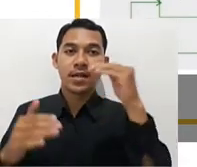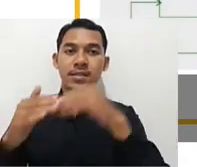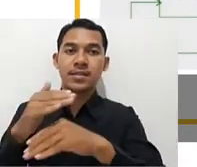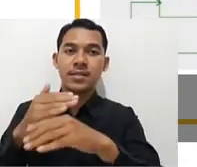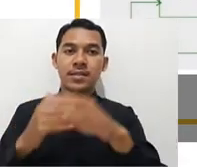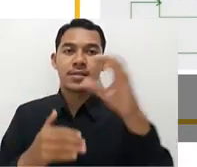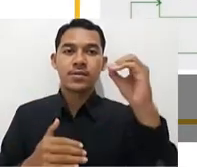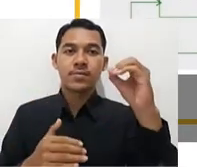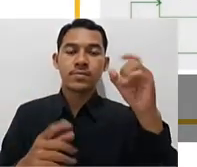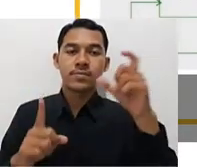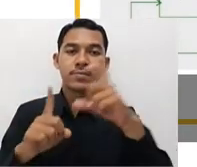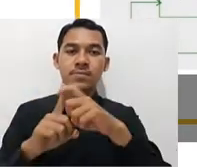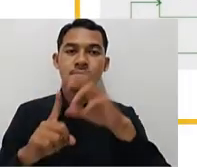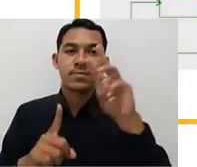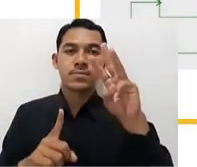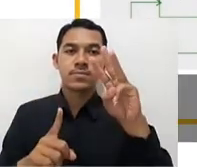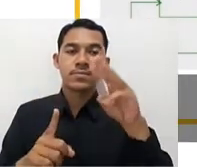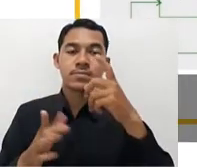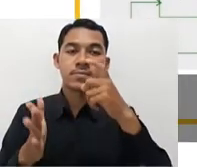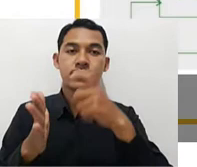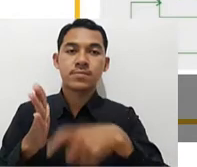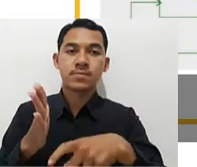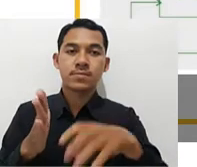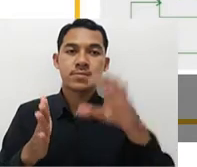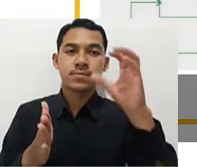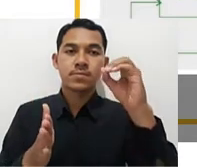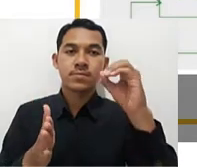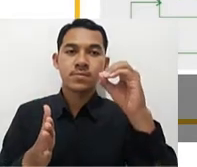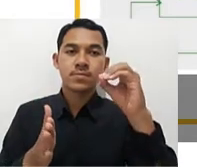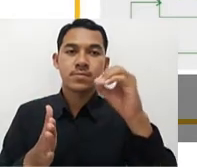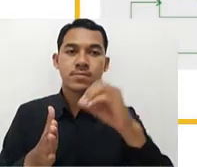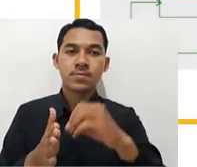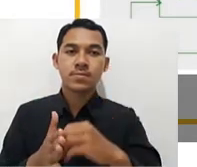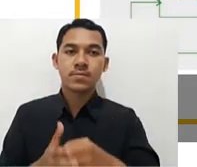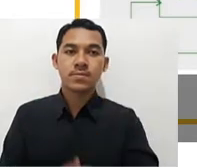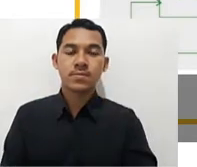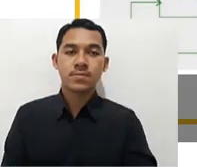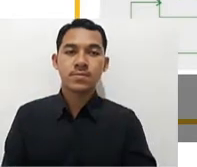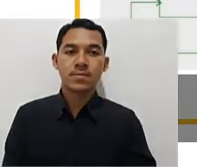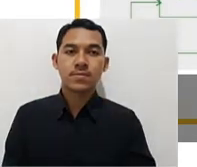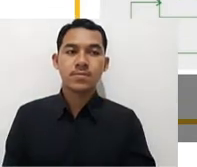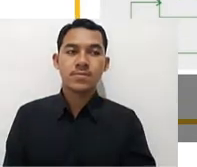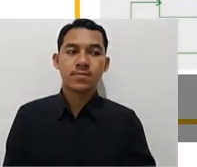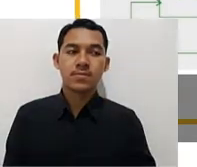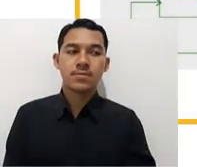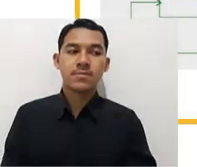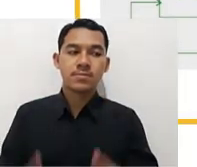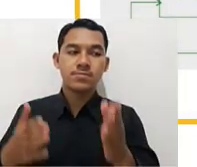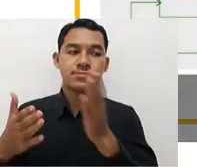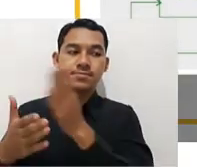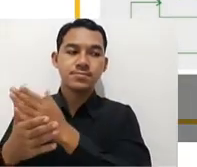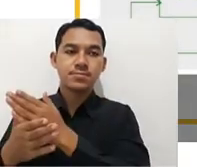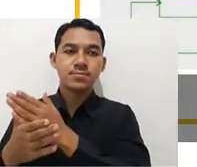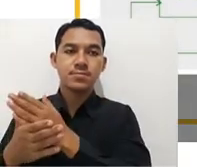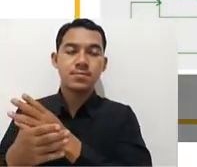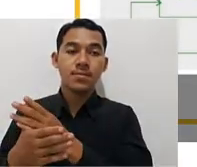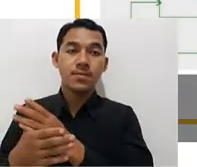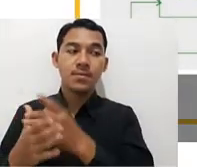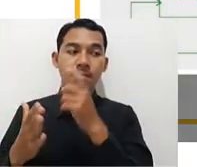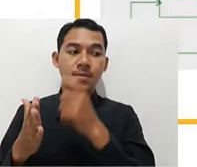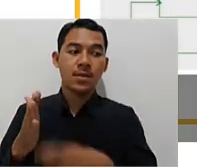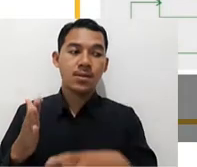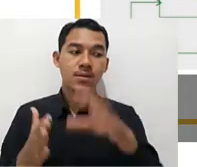udah, D3 ntar nilainya 0, ya kan? Ini 0 ya, bukan 6. Nah, 0 tuh. Nah, terus kemudian yang terakhir di sini ini